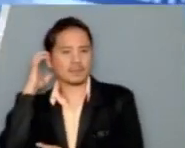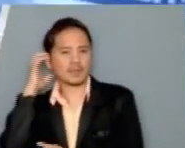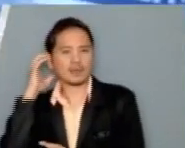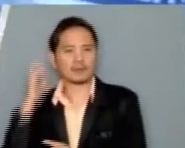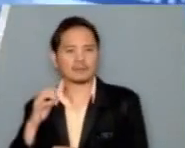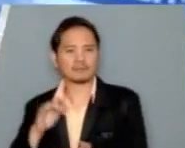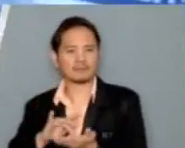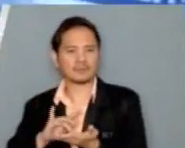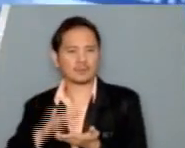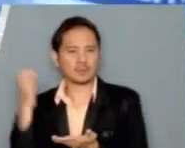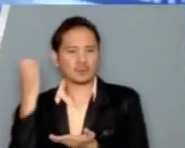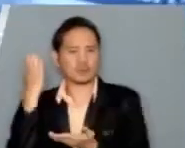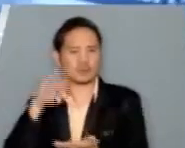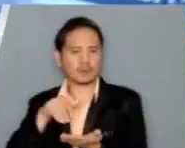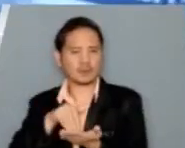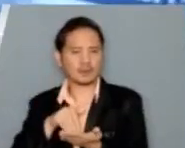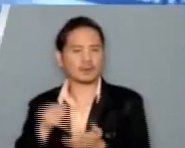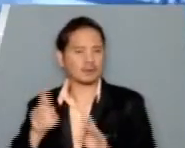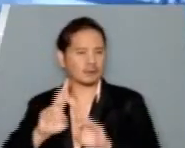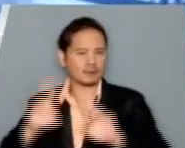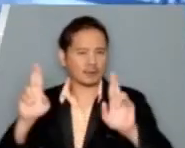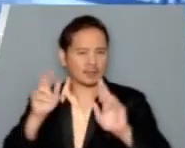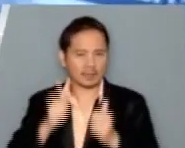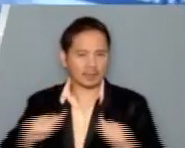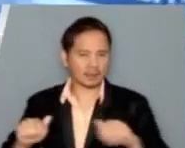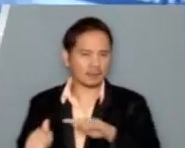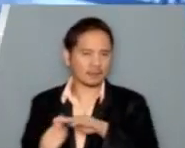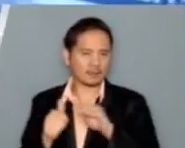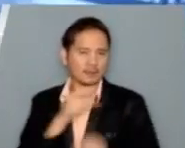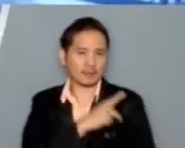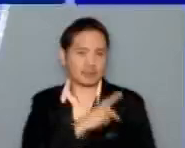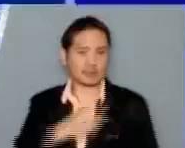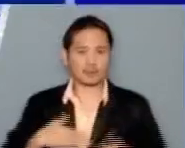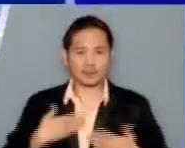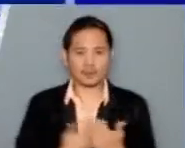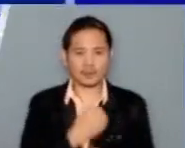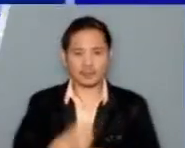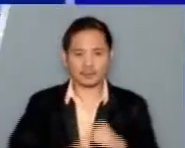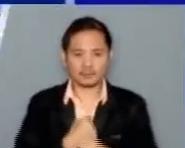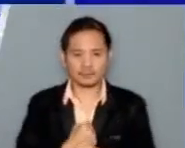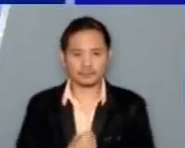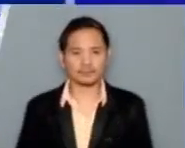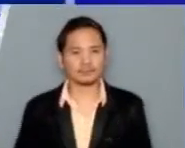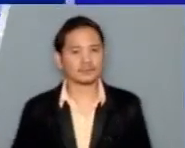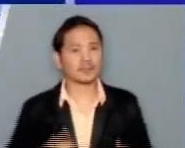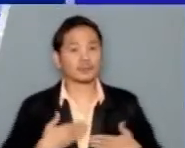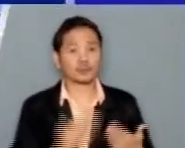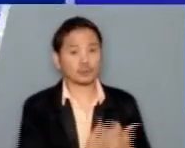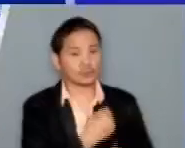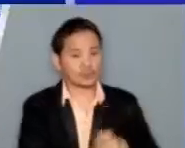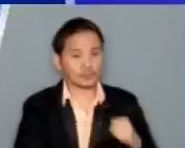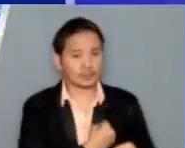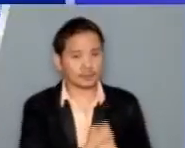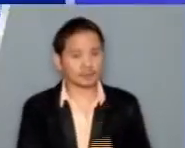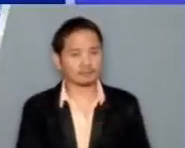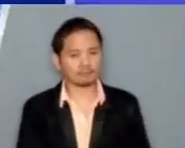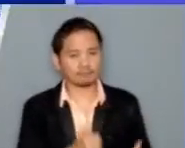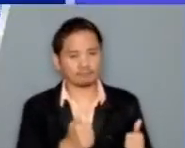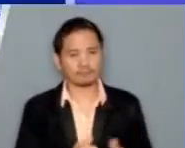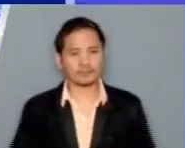anumang emergency Happy New Year Susan at sa ating mga kapuso Happy New Year sir Chavez ng GMA Regional